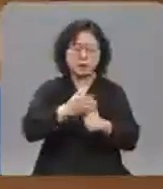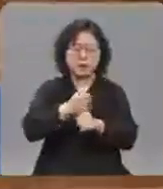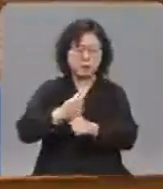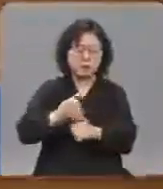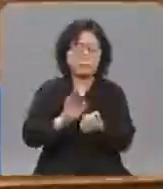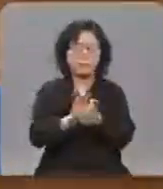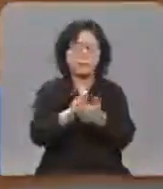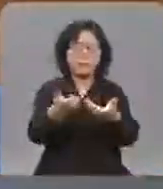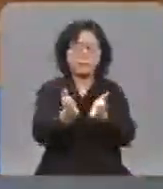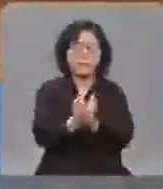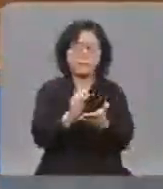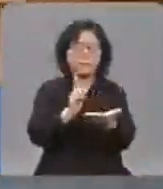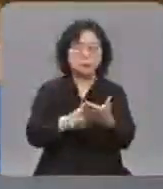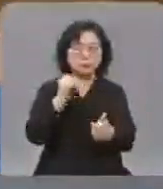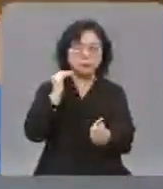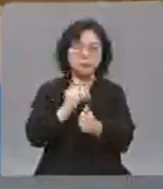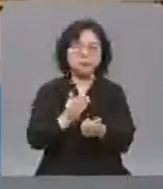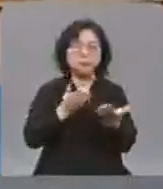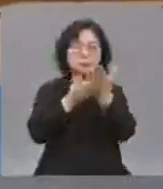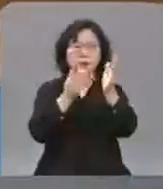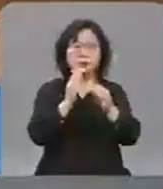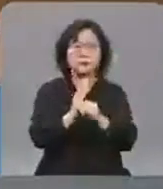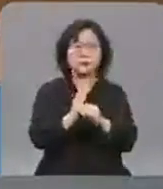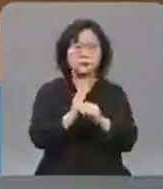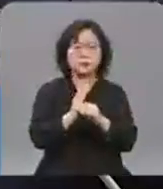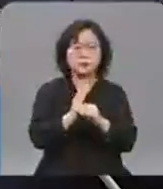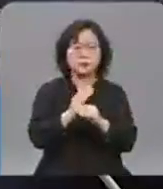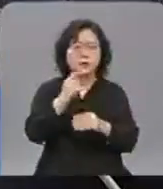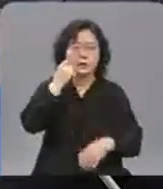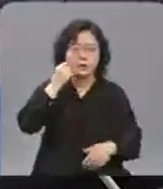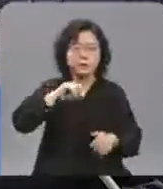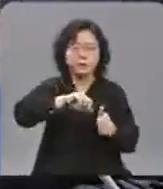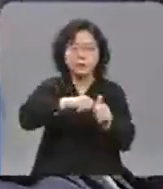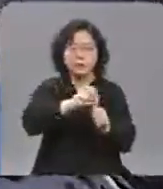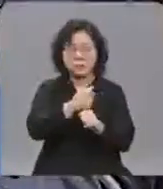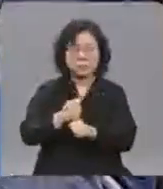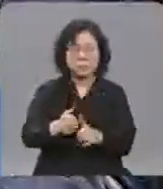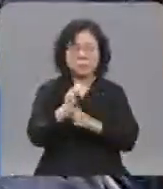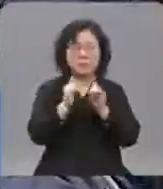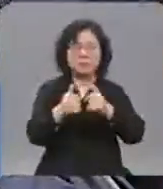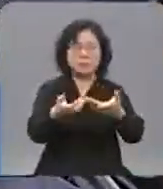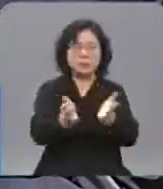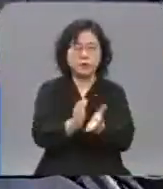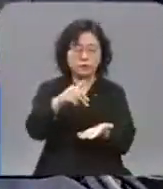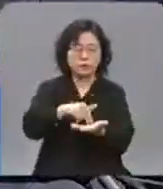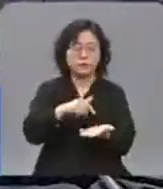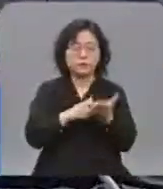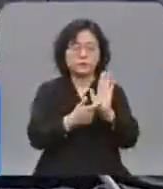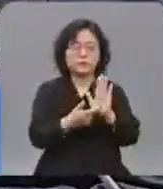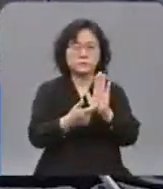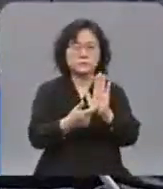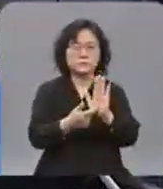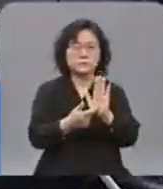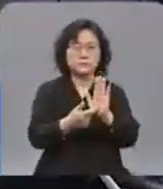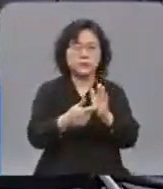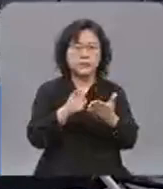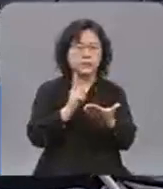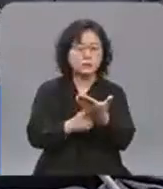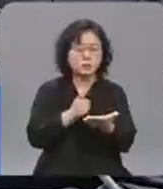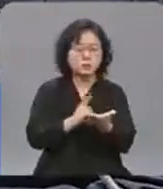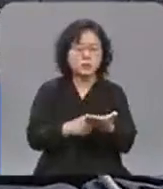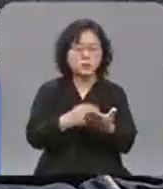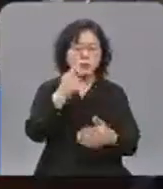지원단체가 총리 파면을 요구하고 나섰습니다. 일제 강제동원 시민 모임 등은 어제 성명서를 내고 한 총리가